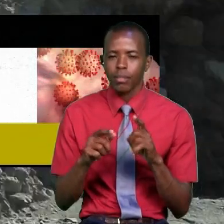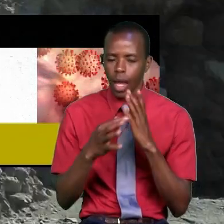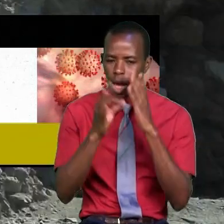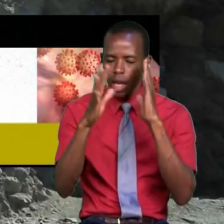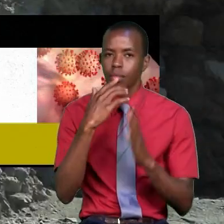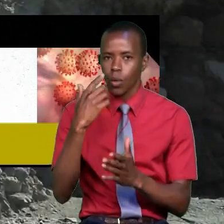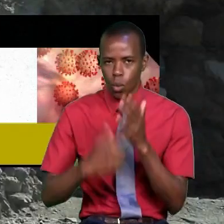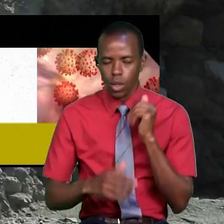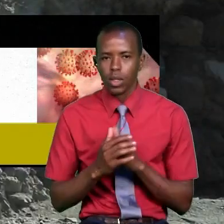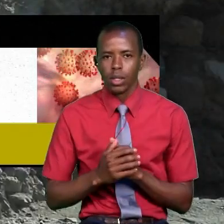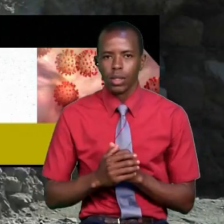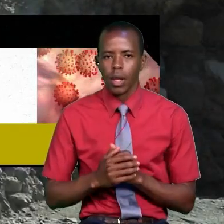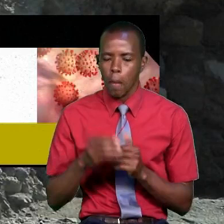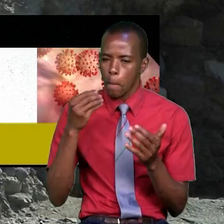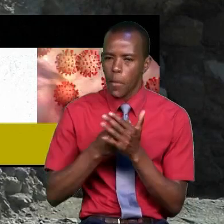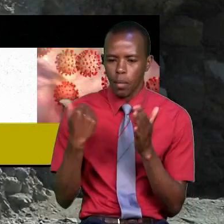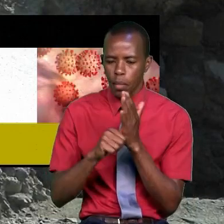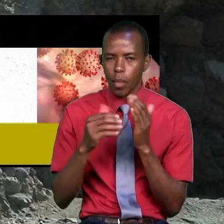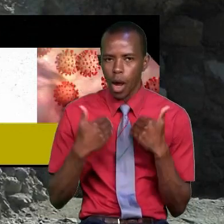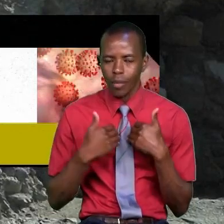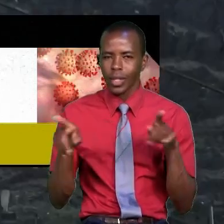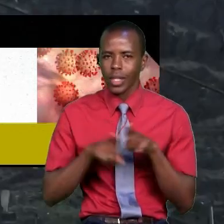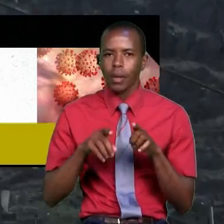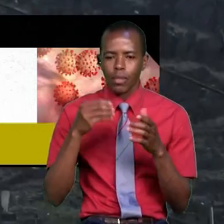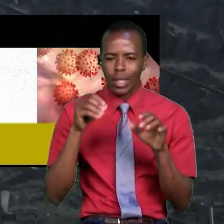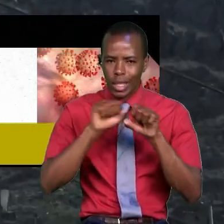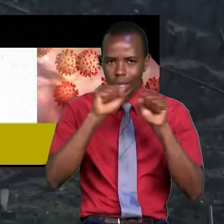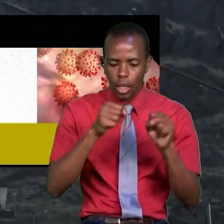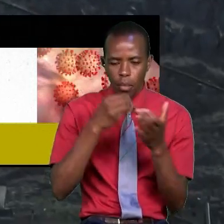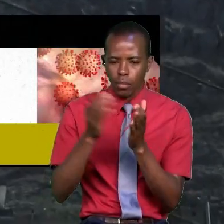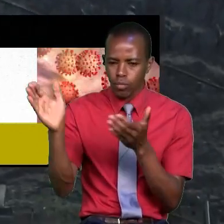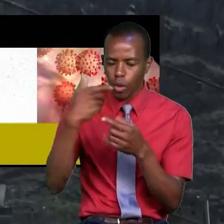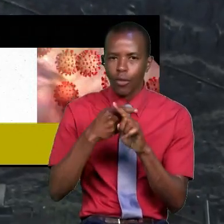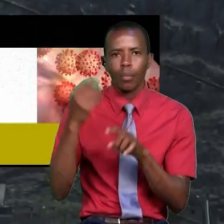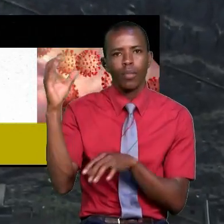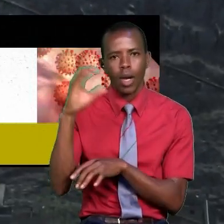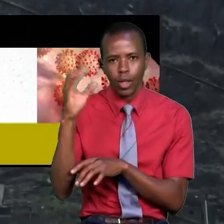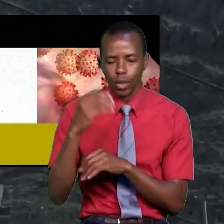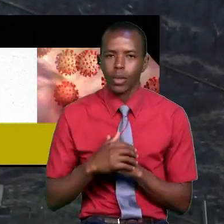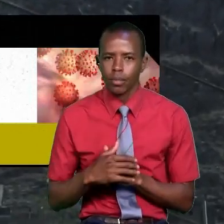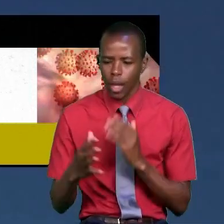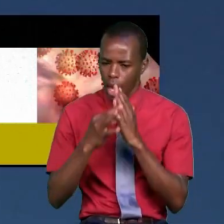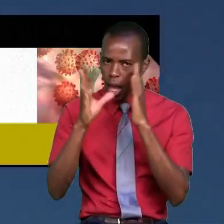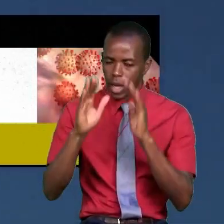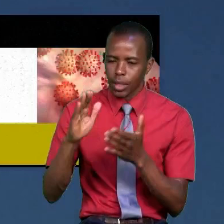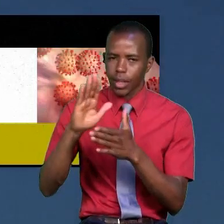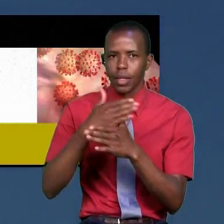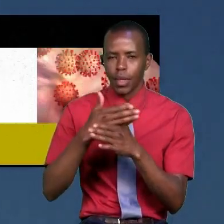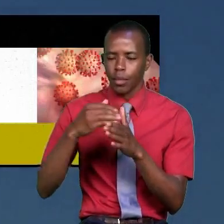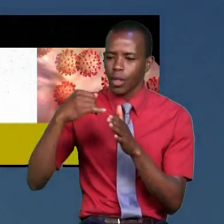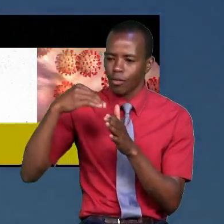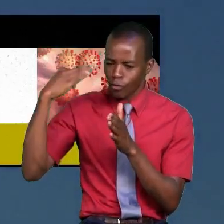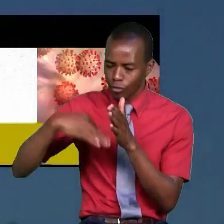wamedai kuwa kuna ukosefu wa fedha na mfumo wa kukusanya fedha kutoka kwa wateja. Kulingana na wadadisi katika sekta ya